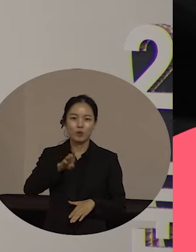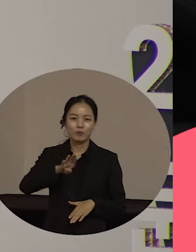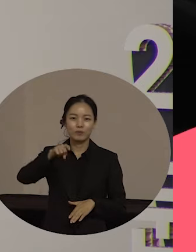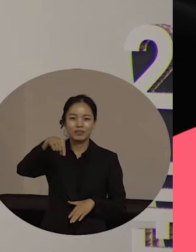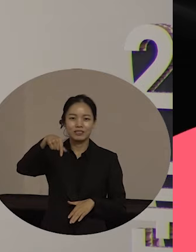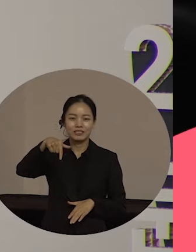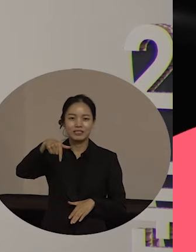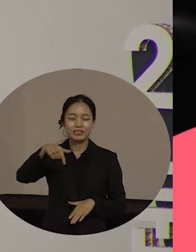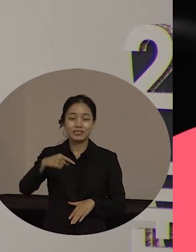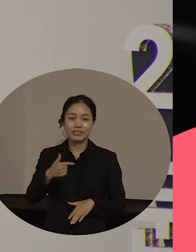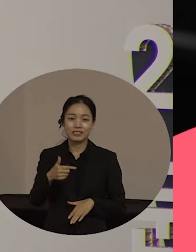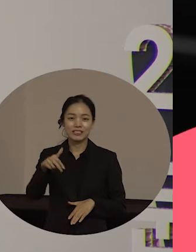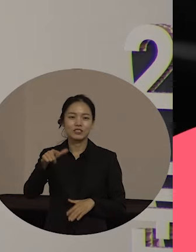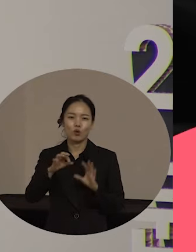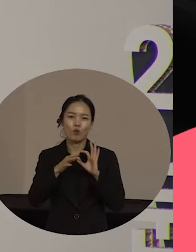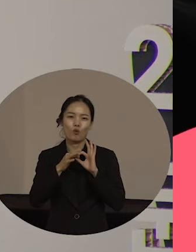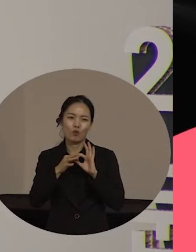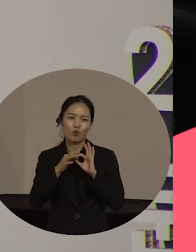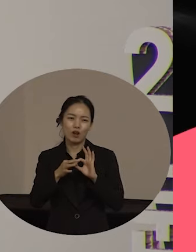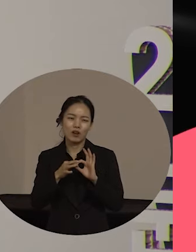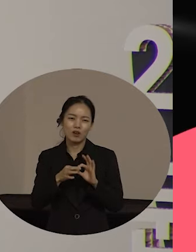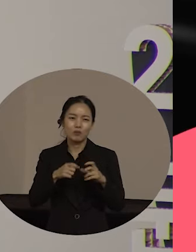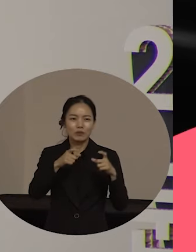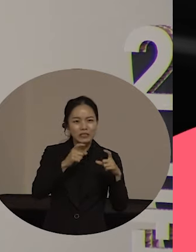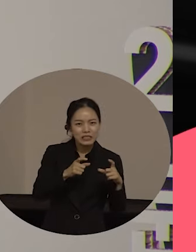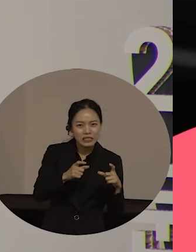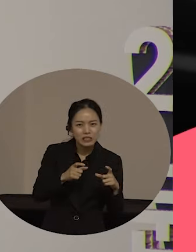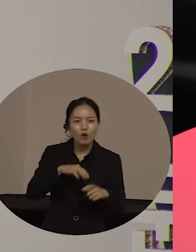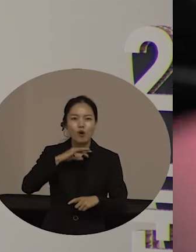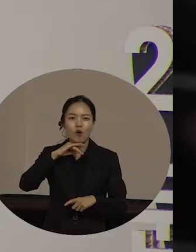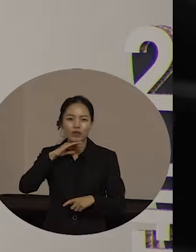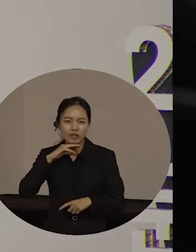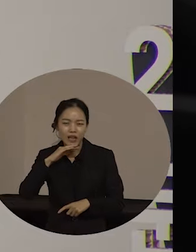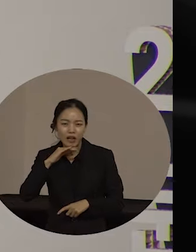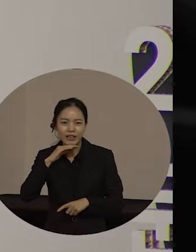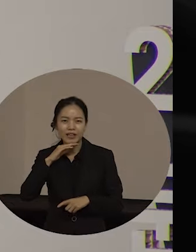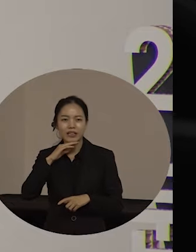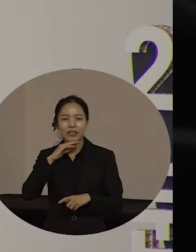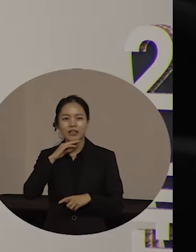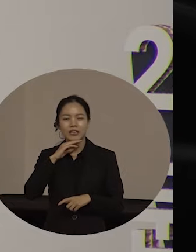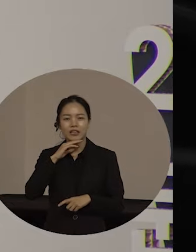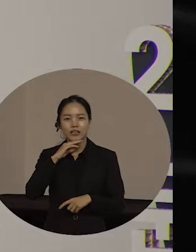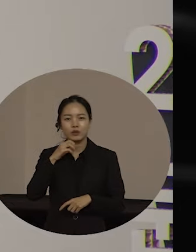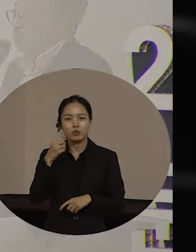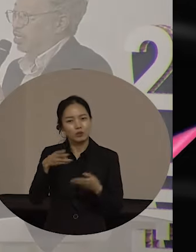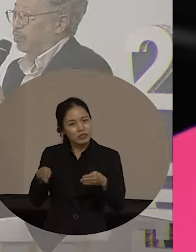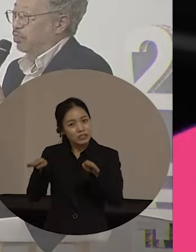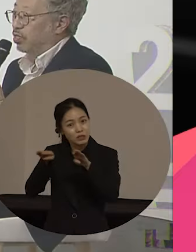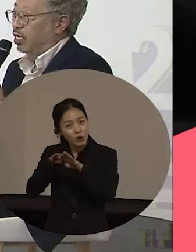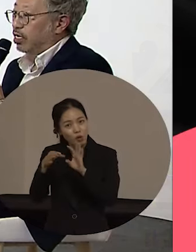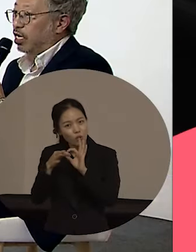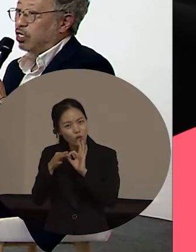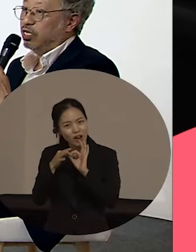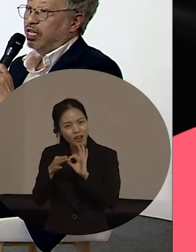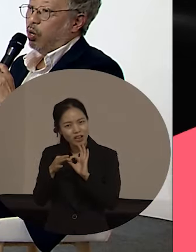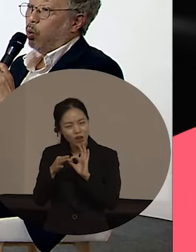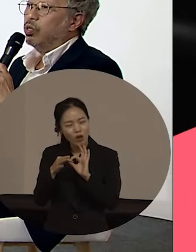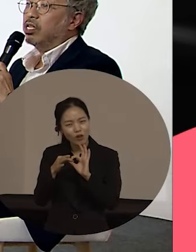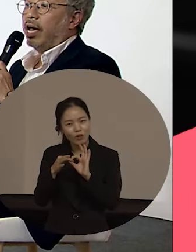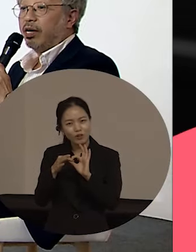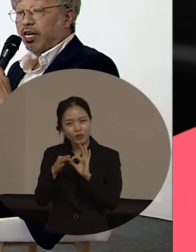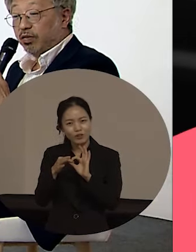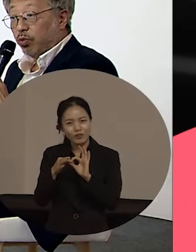지역의 접근성 그리고 세대의 접근성 그리고 뭐 연령의 접근성 그리고 뭐 어떤 시설의 접근성 이 부분을